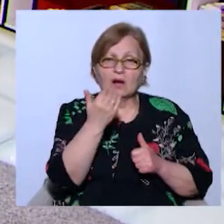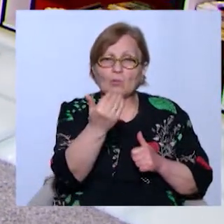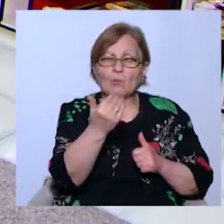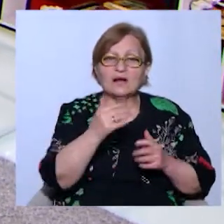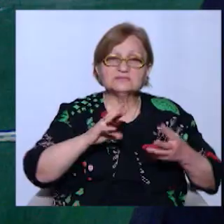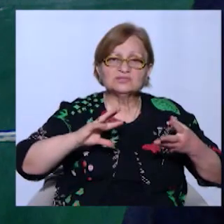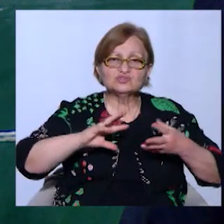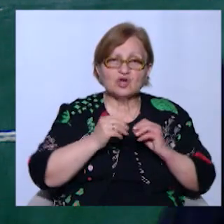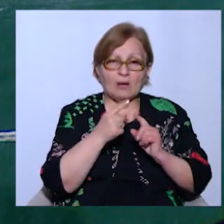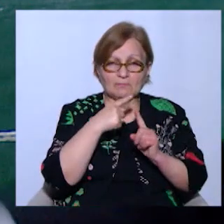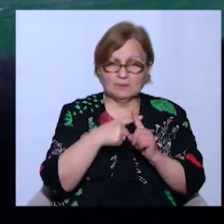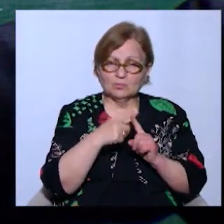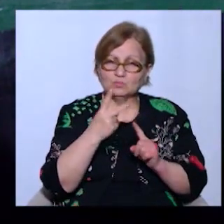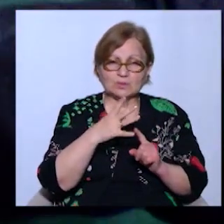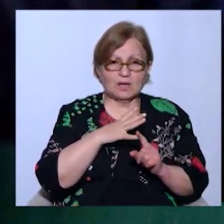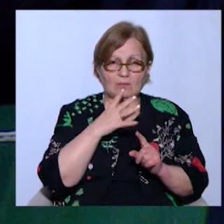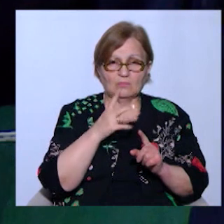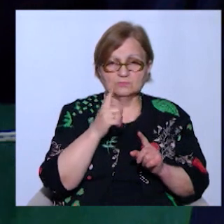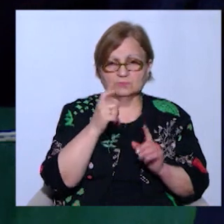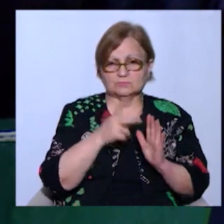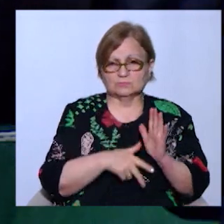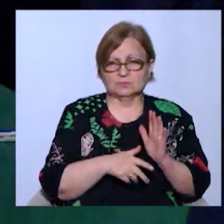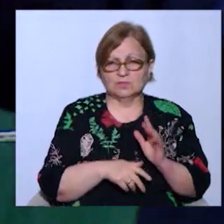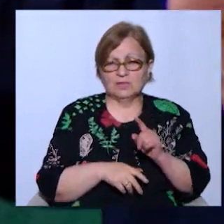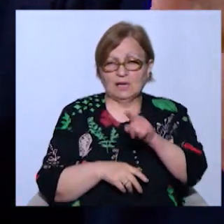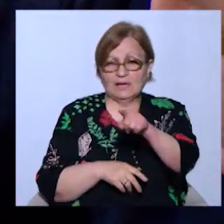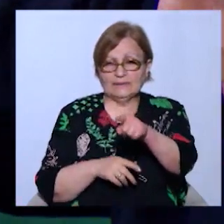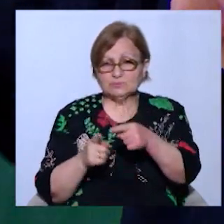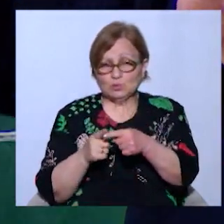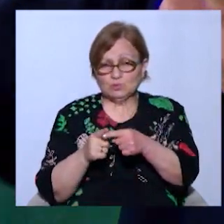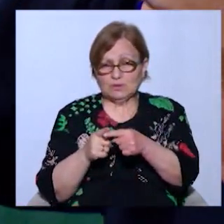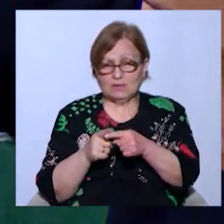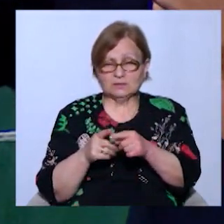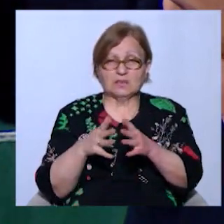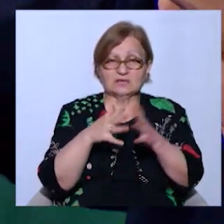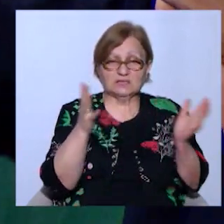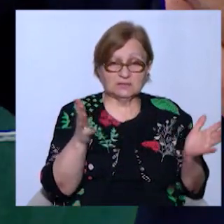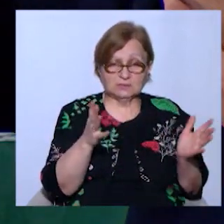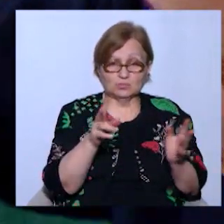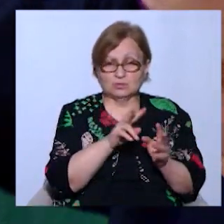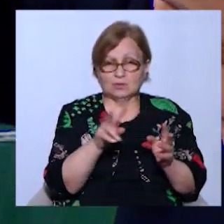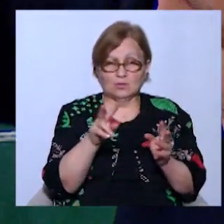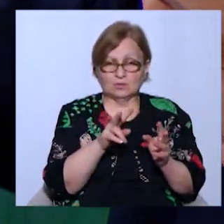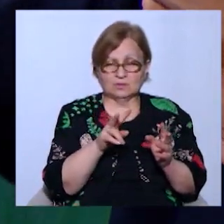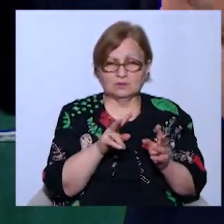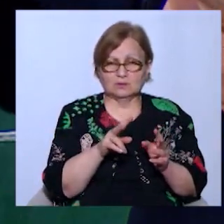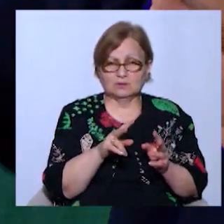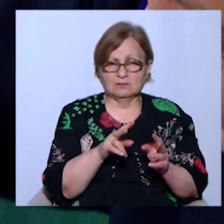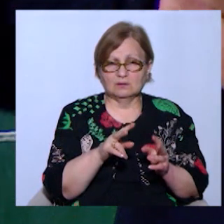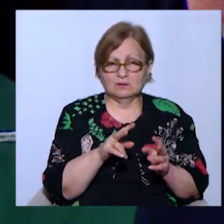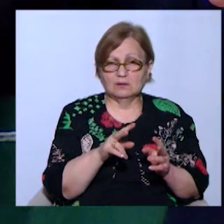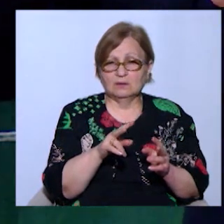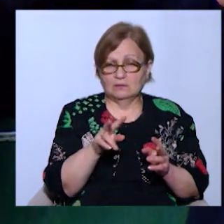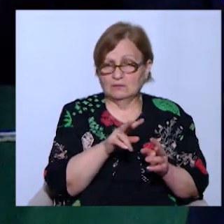უნდა იყოს 180 გრადუსი, იმიტომ რომ ამ კუთხემ და აი ამ კუთხემ, აი ამ კუთხემ ორი ხაზით